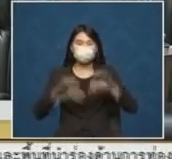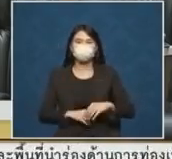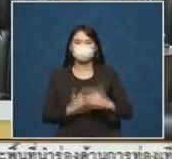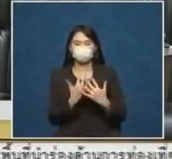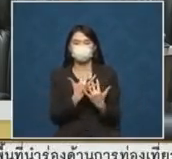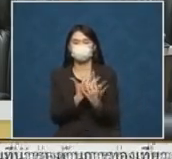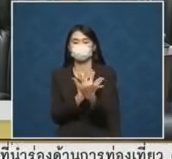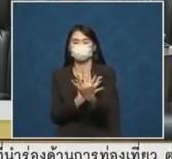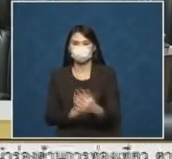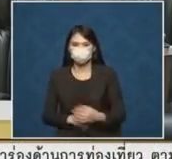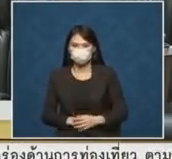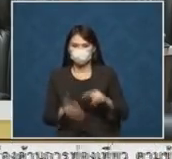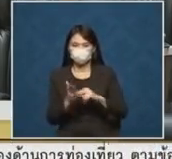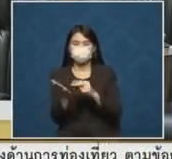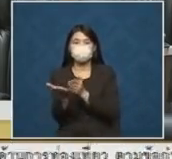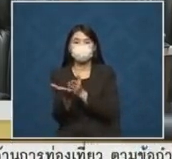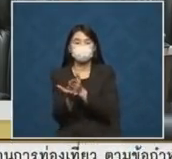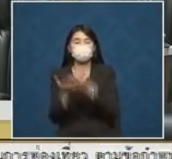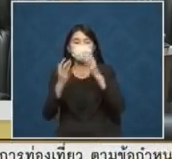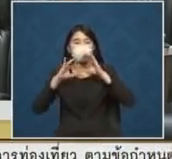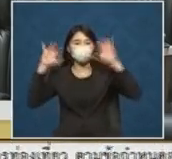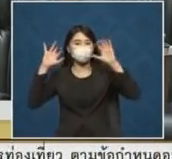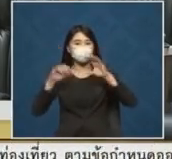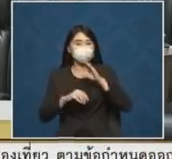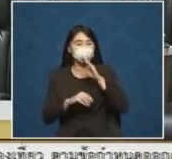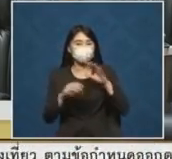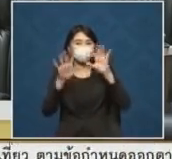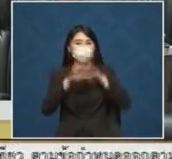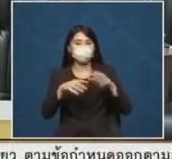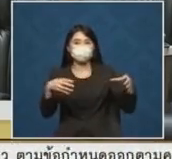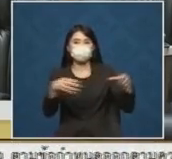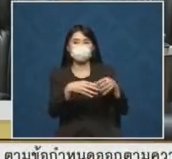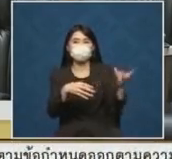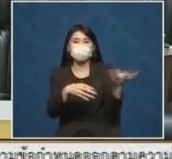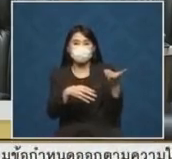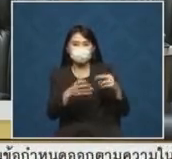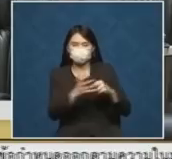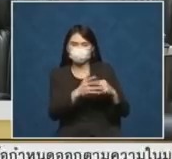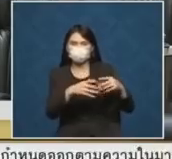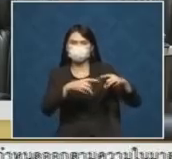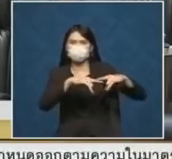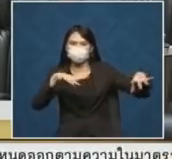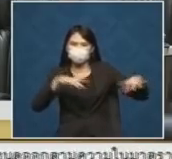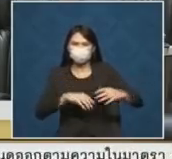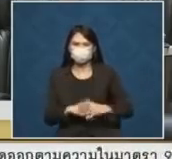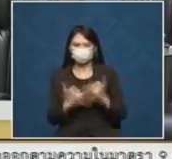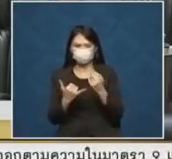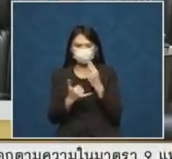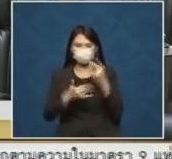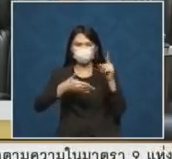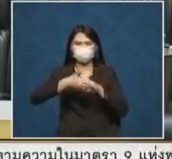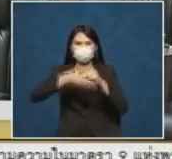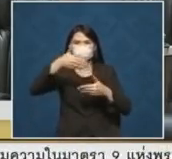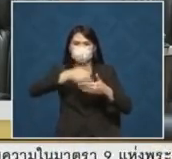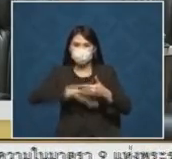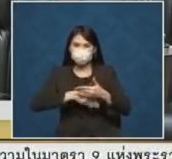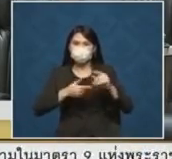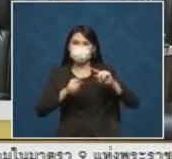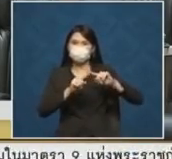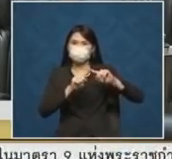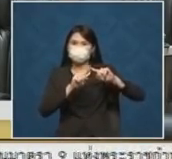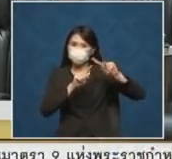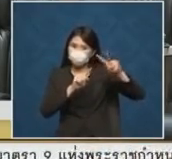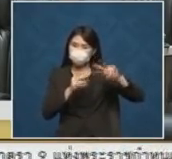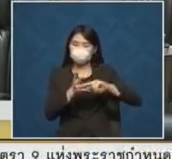ตรแสดงตน2-3-5คนวิทเยน ขาดไป3คนน่ะคิดดู จากสมาชิกทั้งหมด476